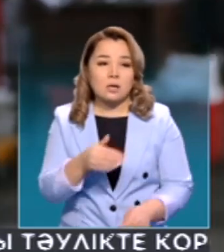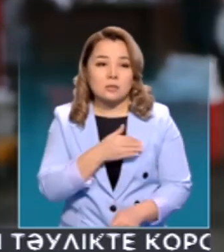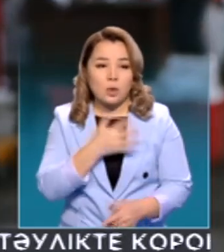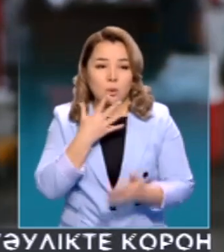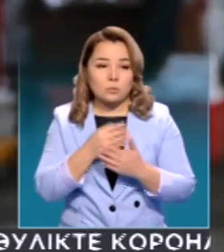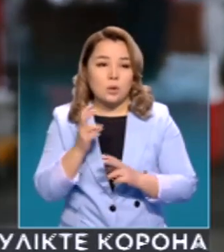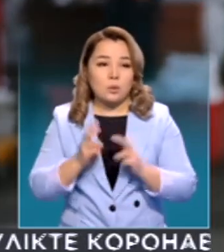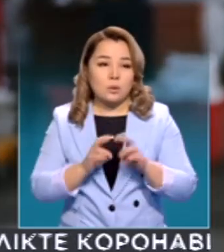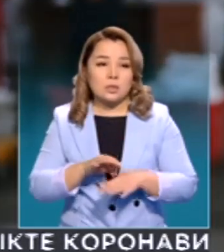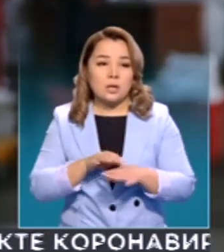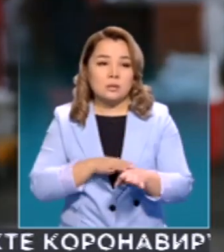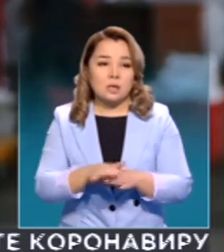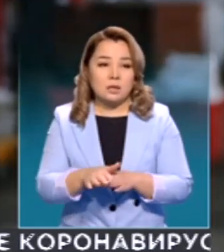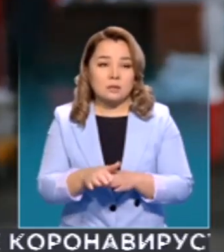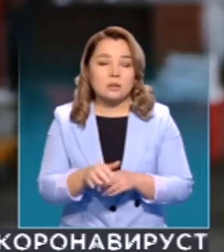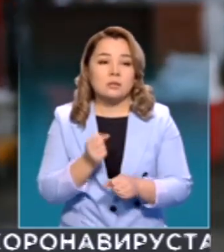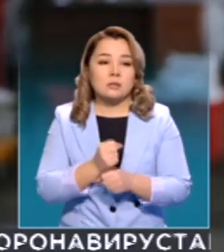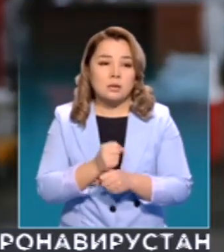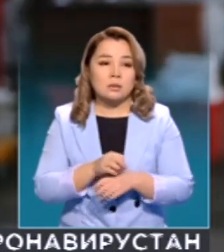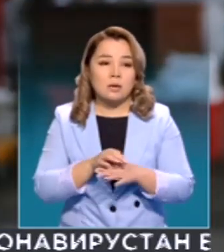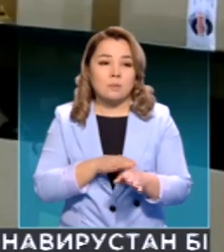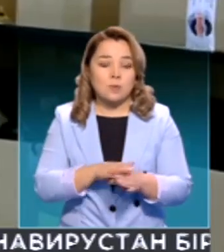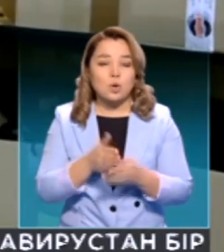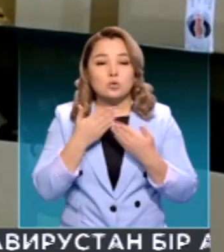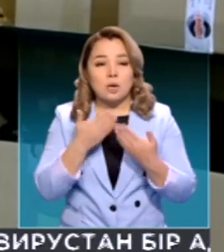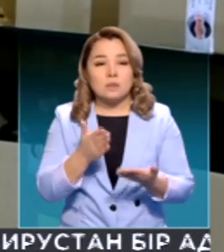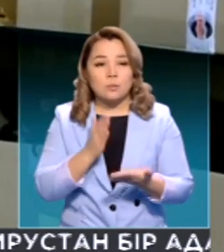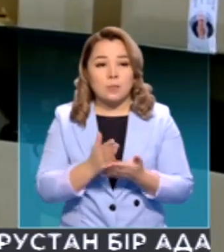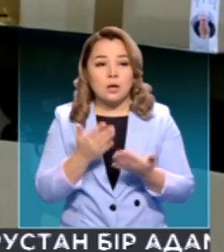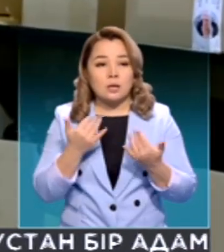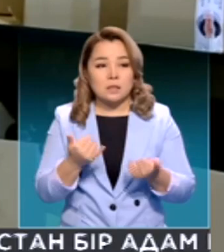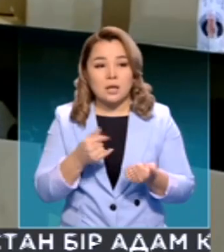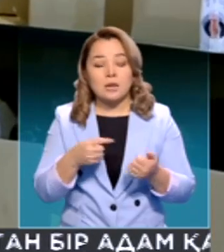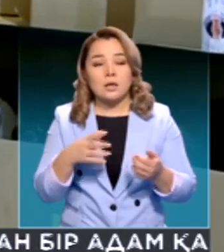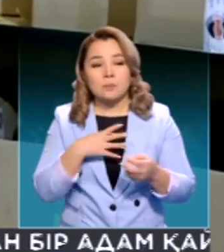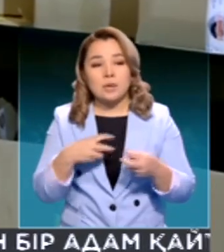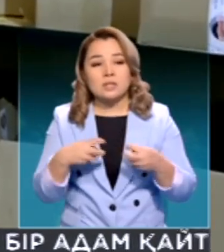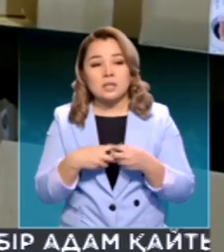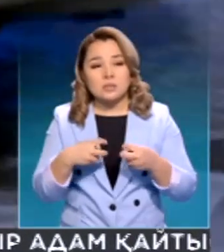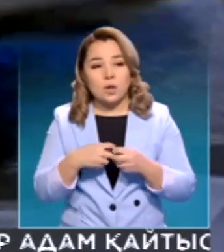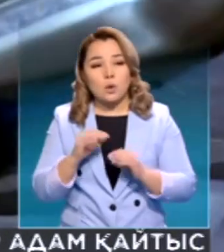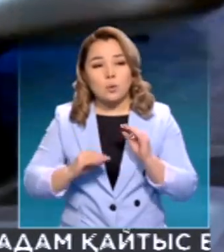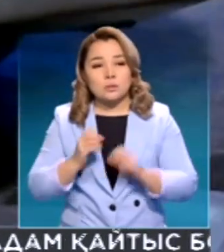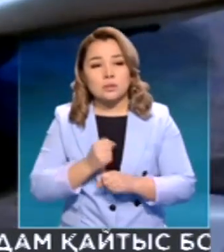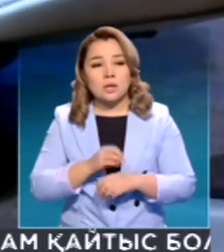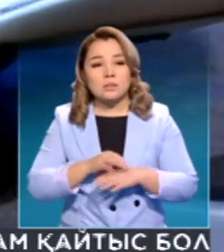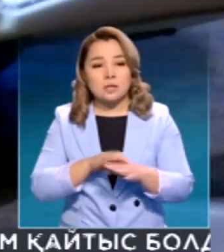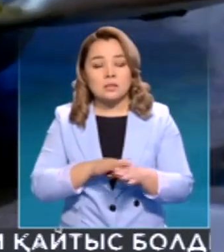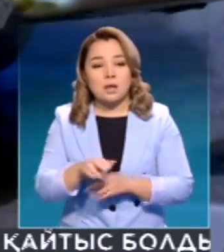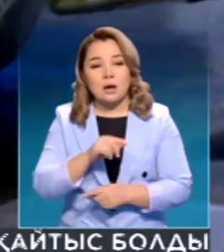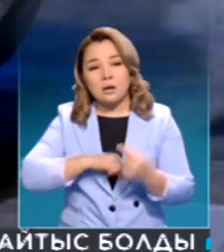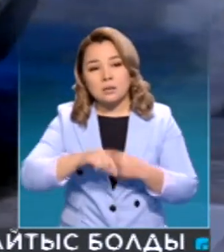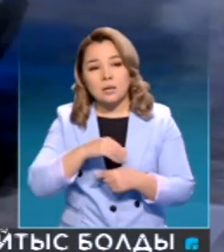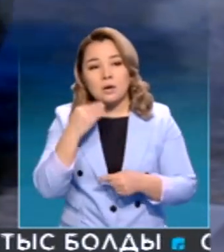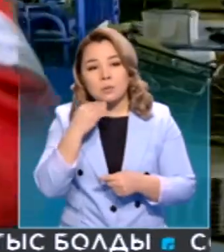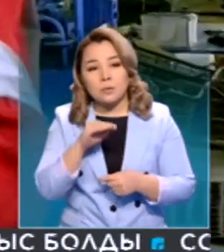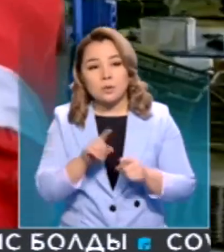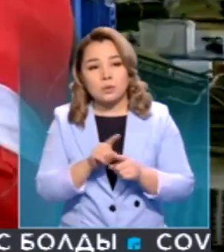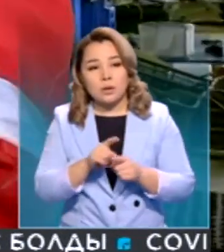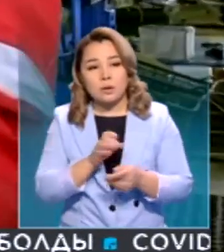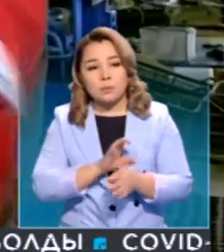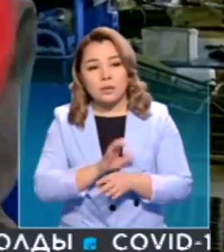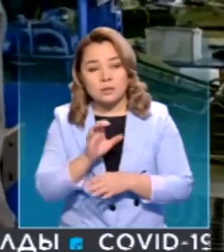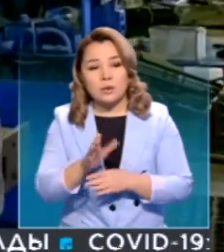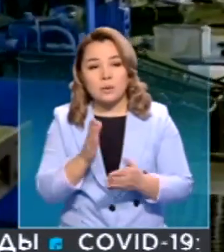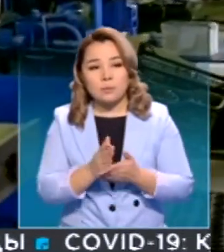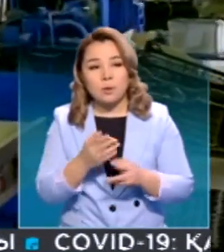Біздің өнімдермен Ресейге де, себебі сұраныс бар. Ал бұл резеңке бұйымдарын шығарумен айналысатын кәсіпорын. Сапалық стандарттаудан өткен